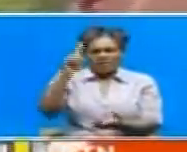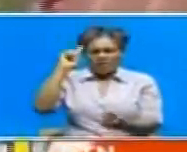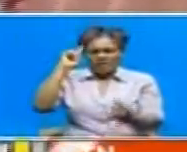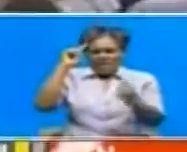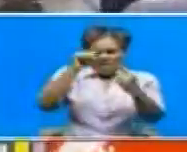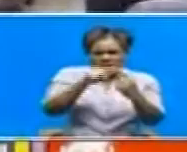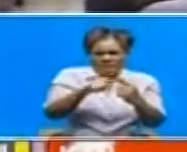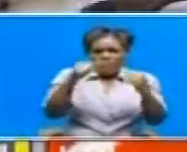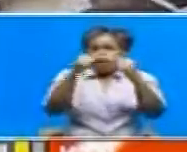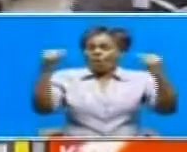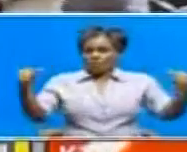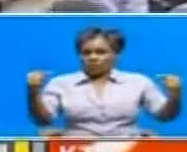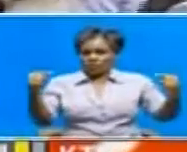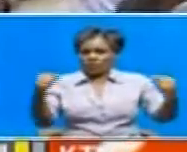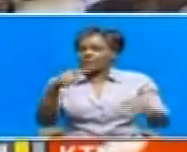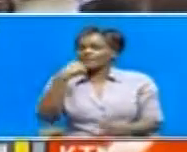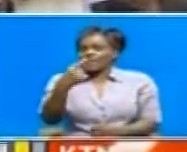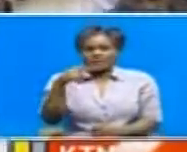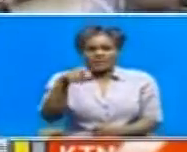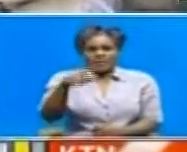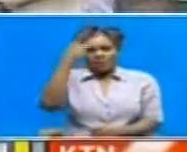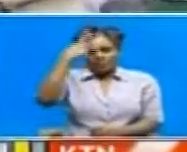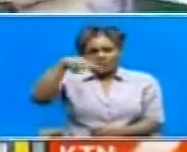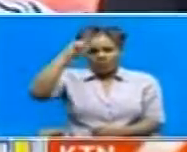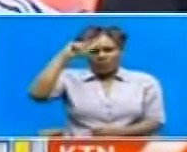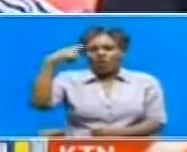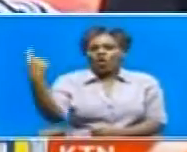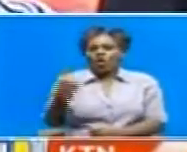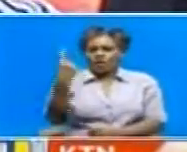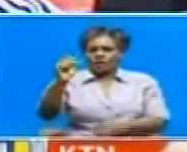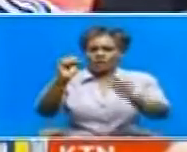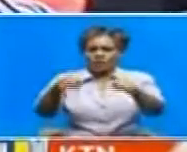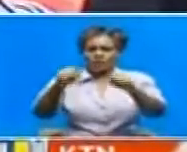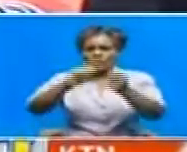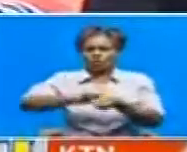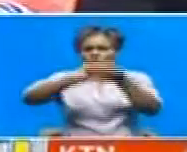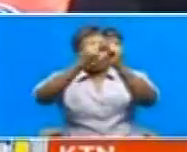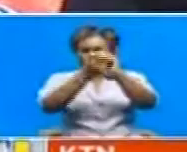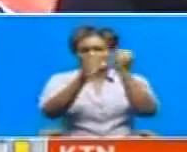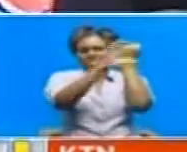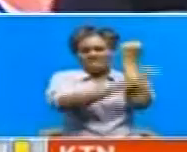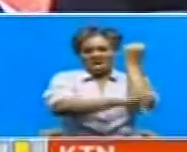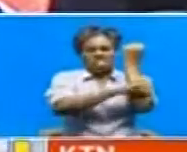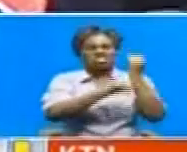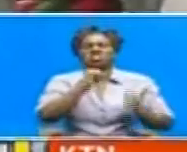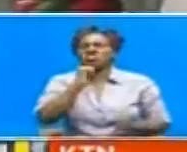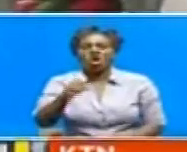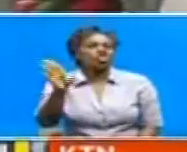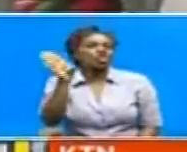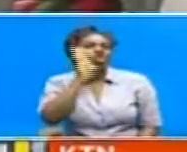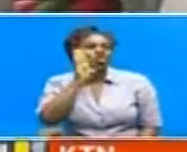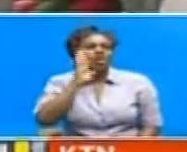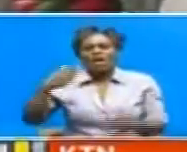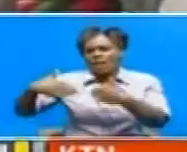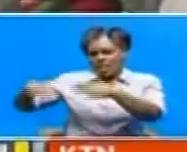wapinzani nchini, Uhuru amekariri kwamba ni sera bora pekee zinazoweza kuibadilisha nchi na wala si domokaya.